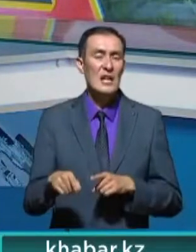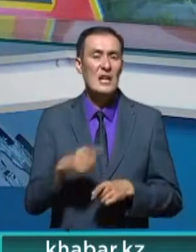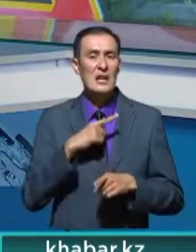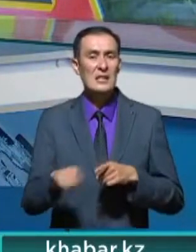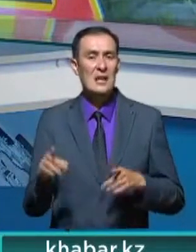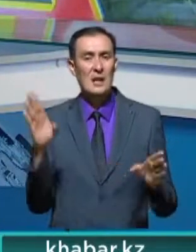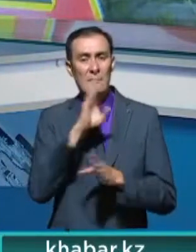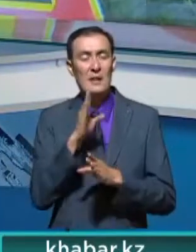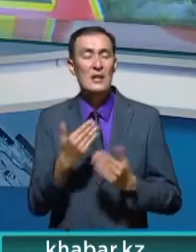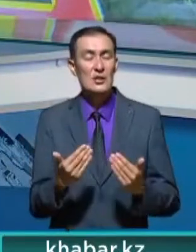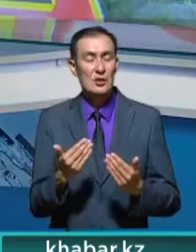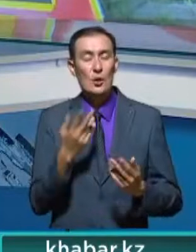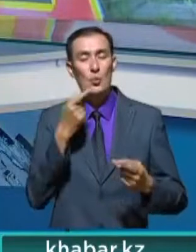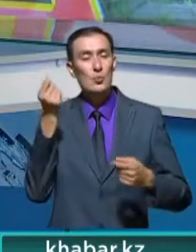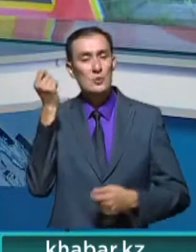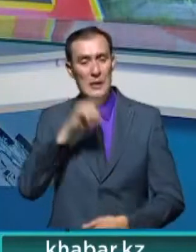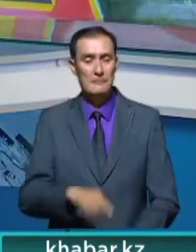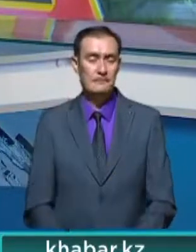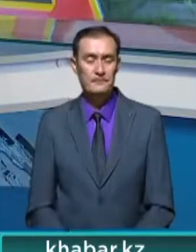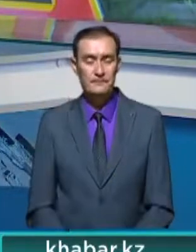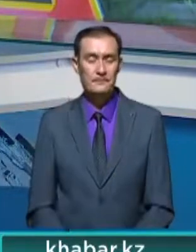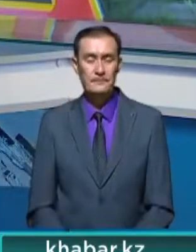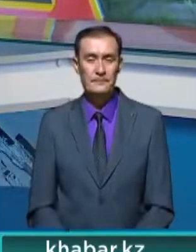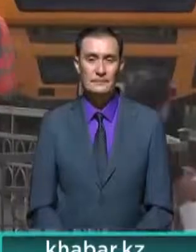континентальный климат? Попытался разобраться Евгений Дубинский.